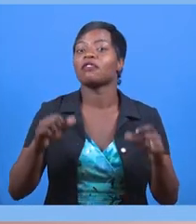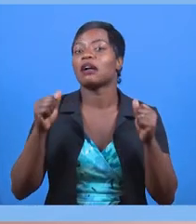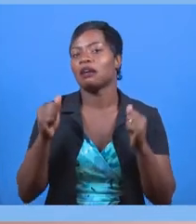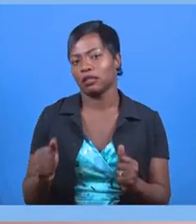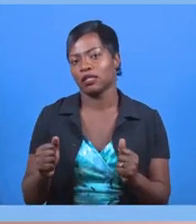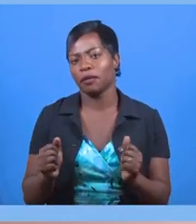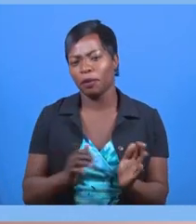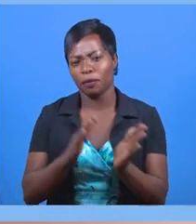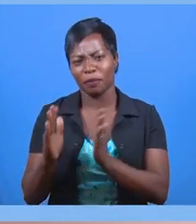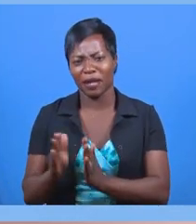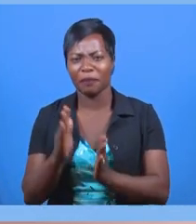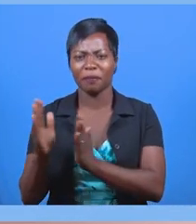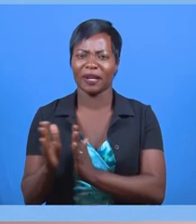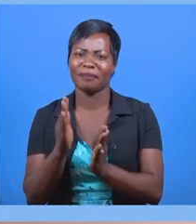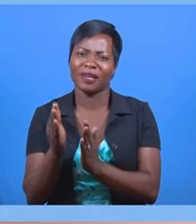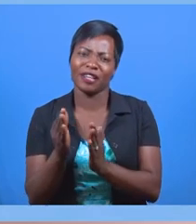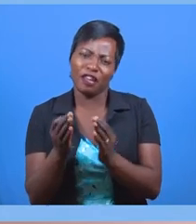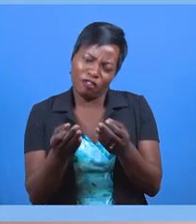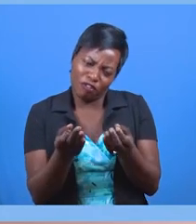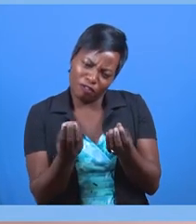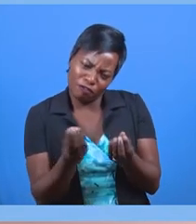vake ngatitivauya